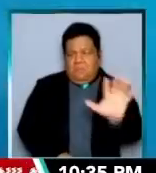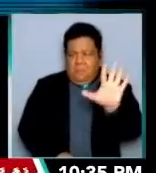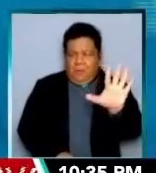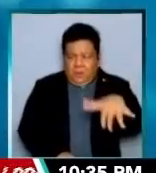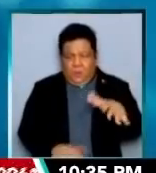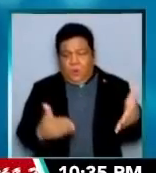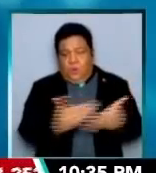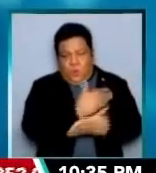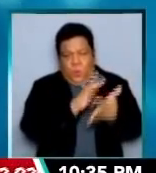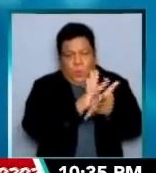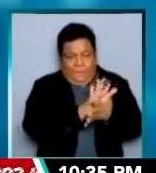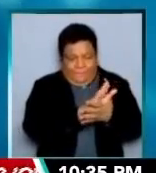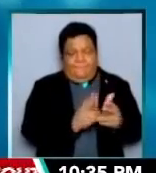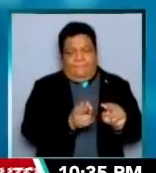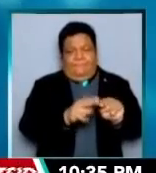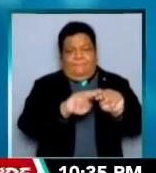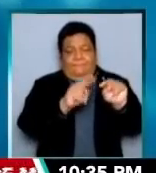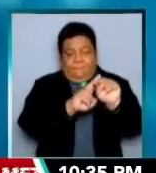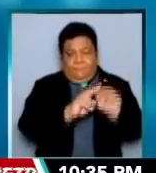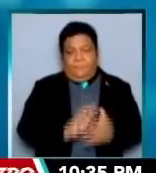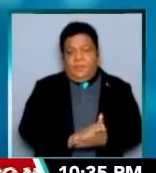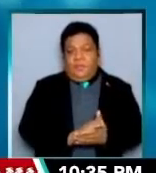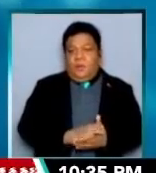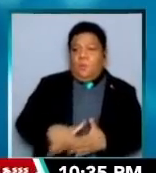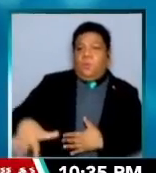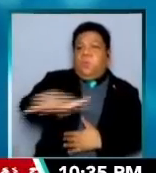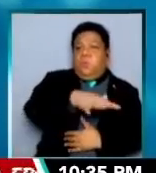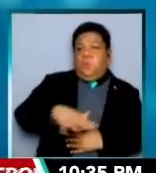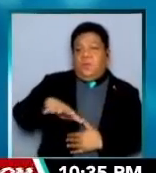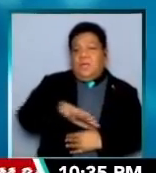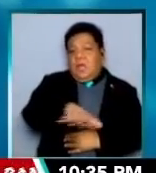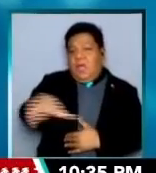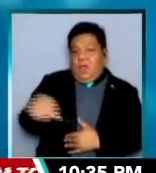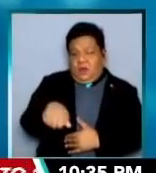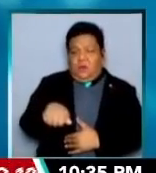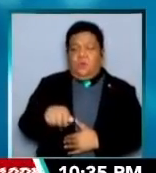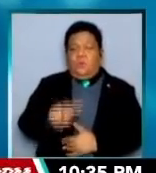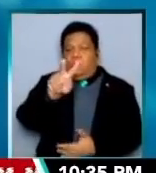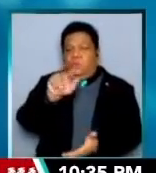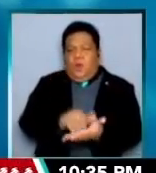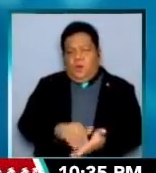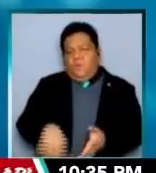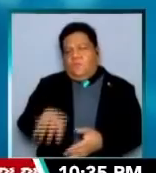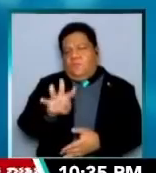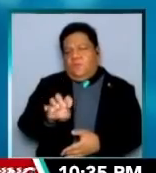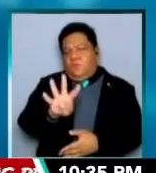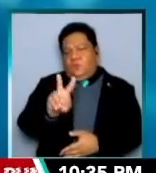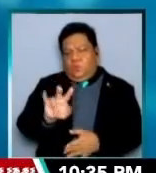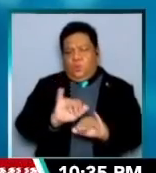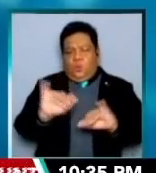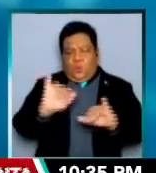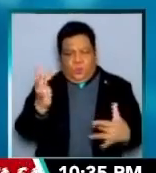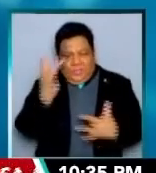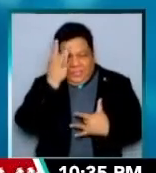kahapon. Para naman sa buong Cagayan Valley, meron ng 2,242 active COVID-19 cases. Dano